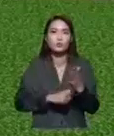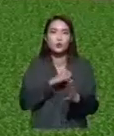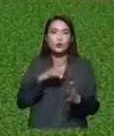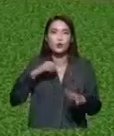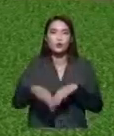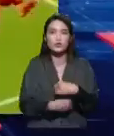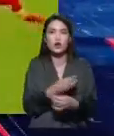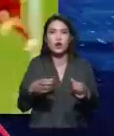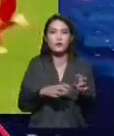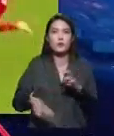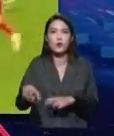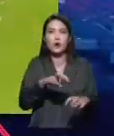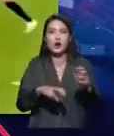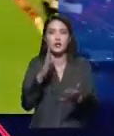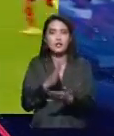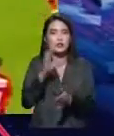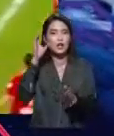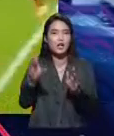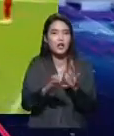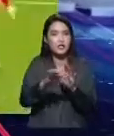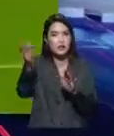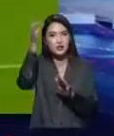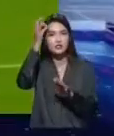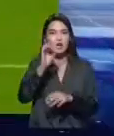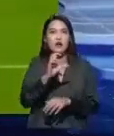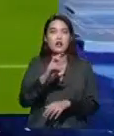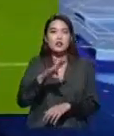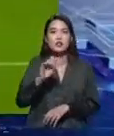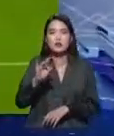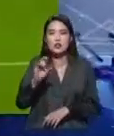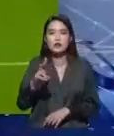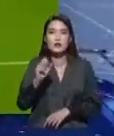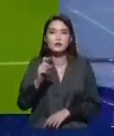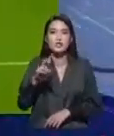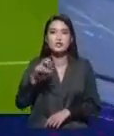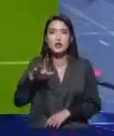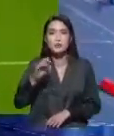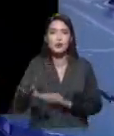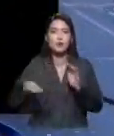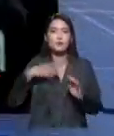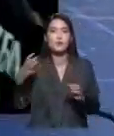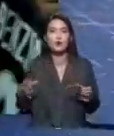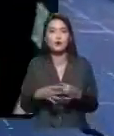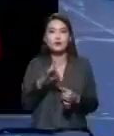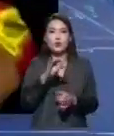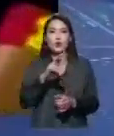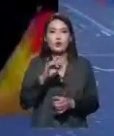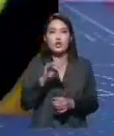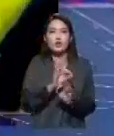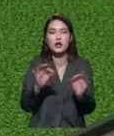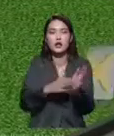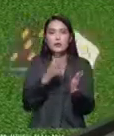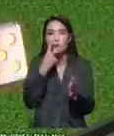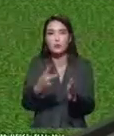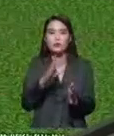өзіне жаңа команда іздеуде. Естеріңізге сала кетейік, Әл Насырда Бенземаның бұрынғы командаласы Роналду өнер